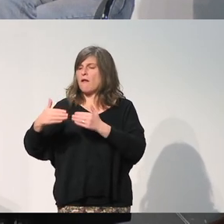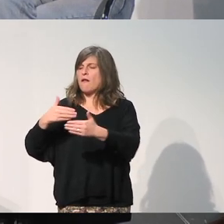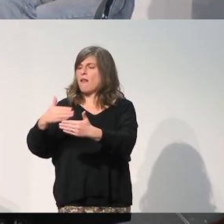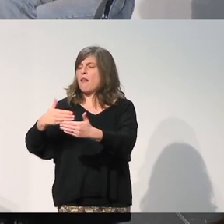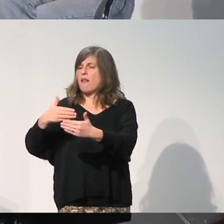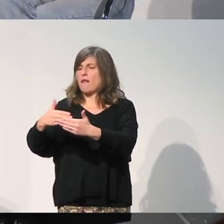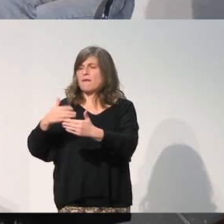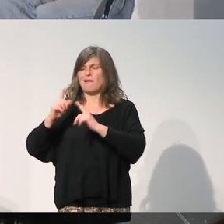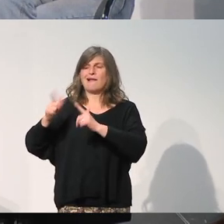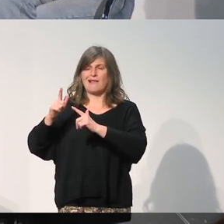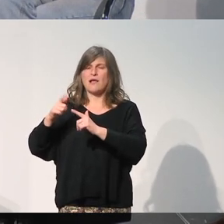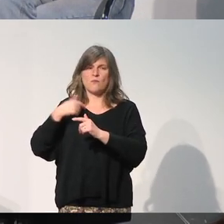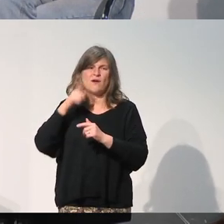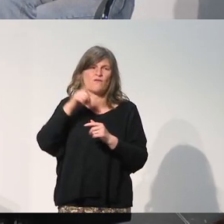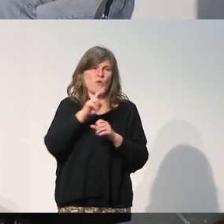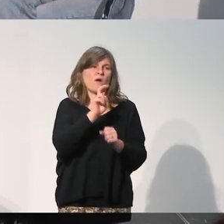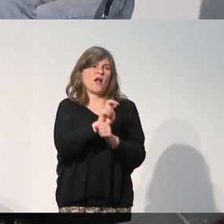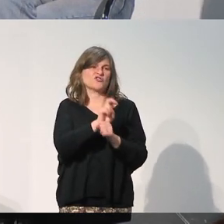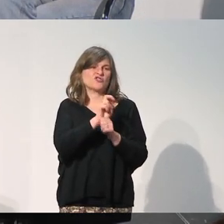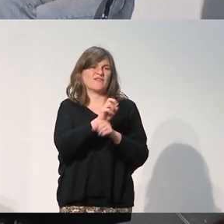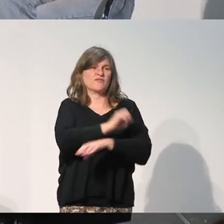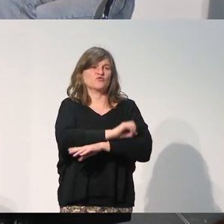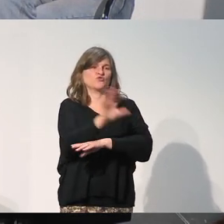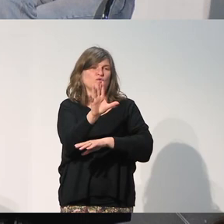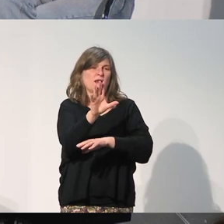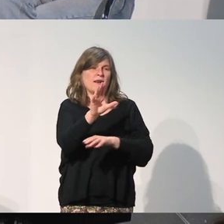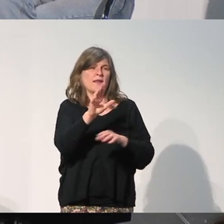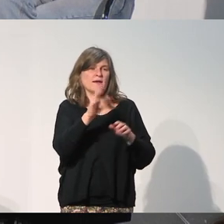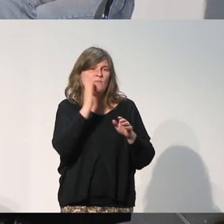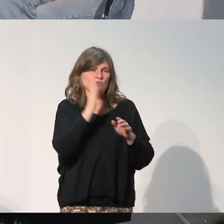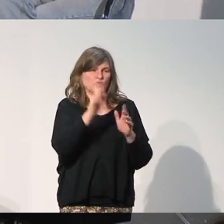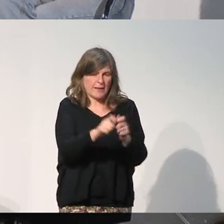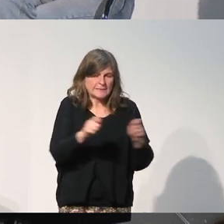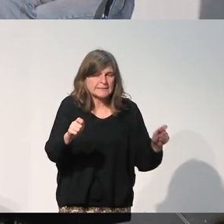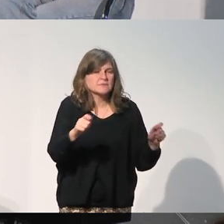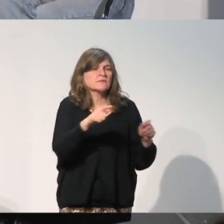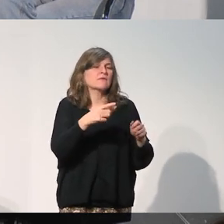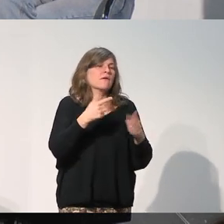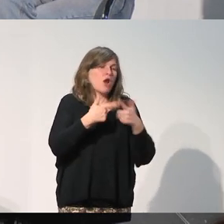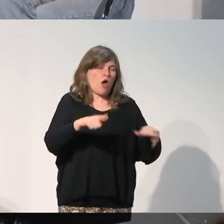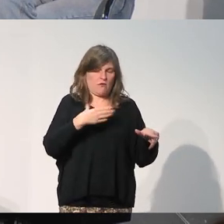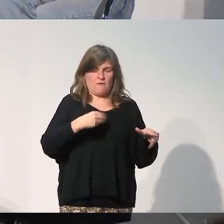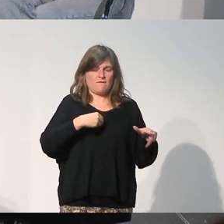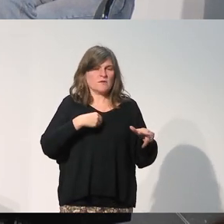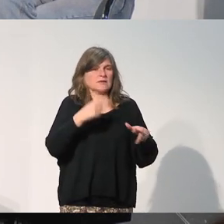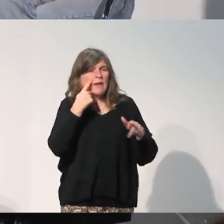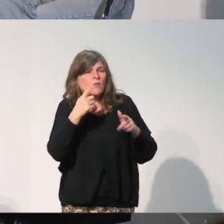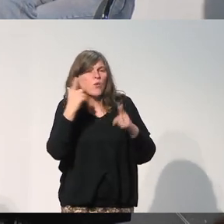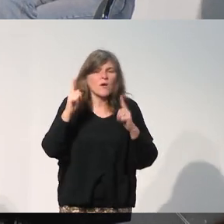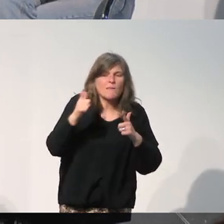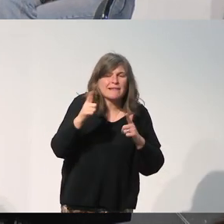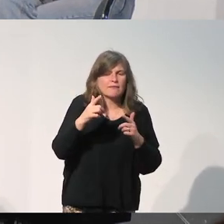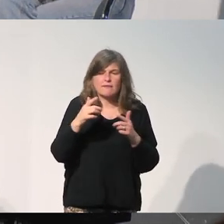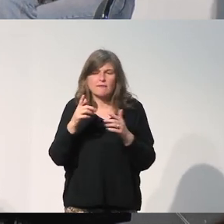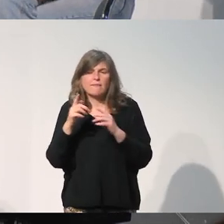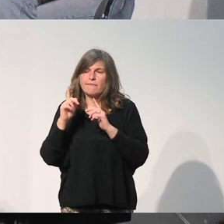archives de la presse francophone pour ne pas me planter en fait de genre la bataille de tel truc a eu à tel mois, plus,